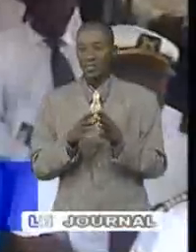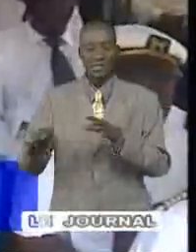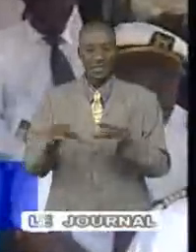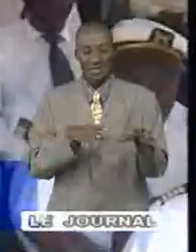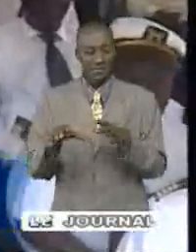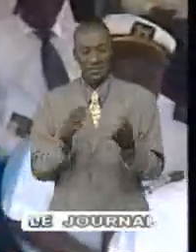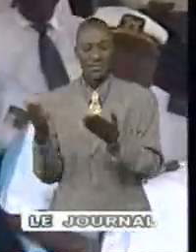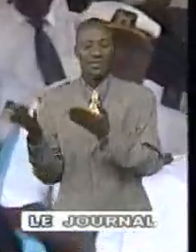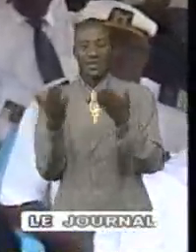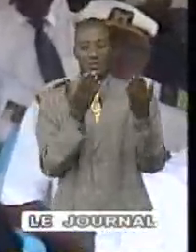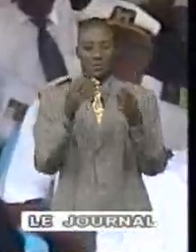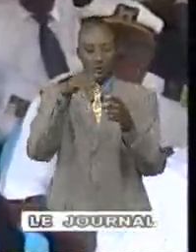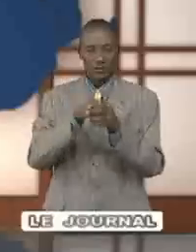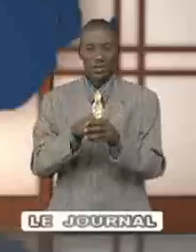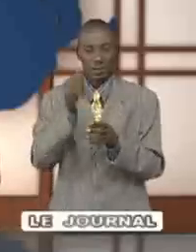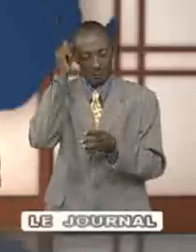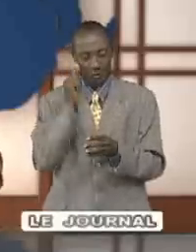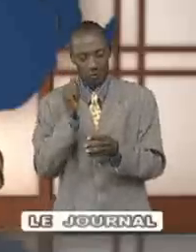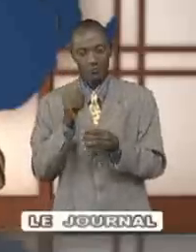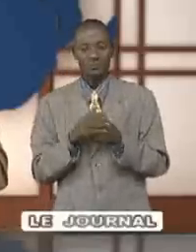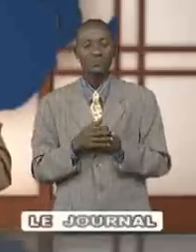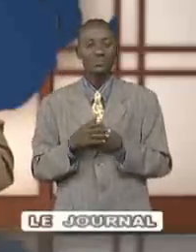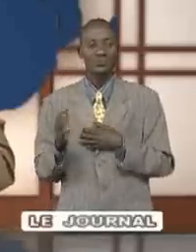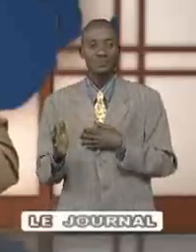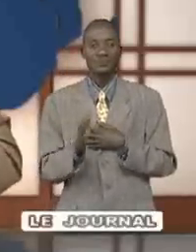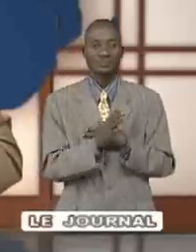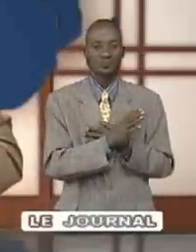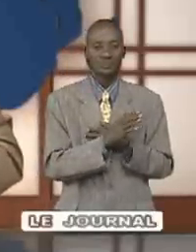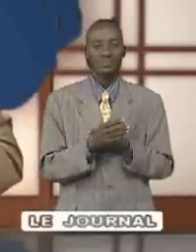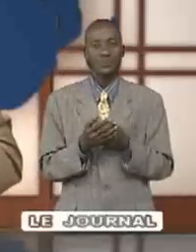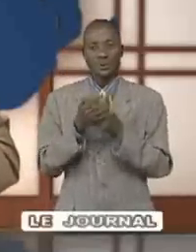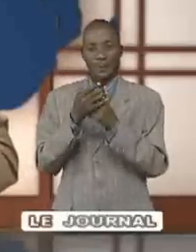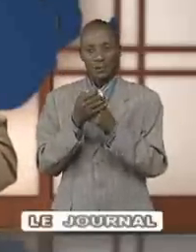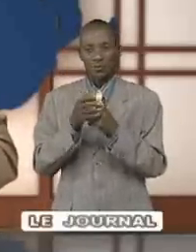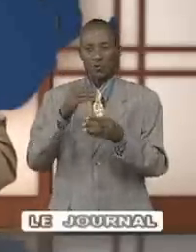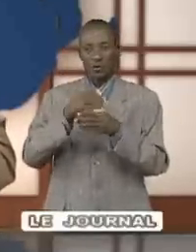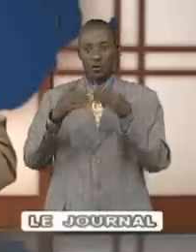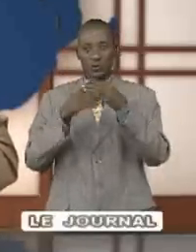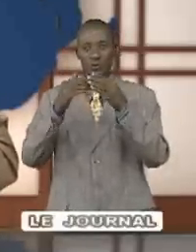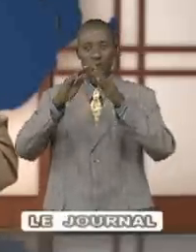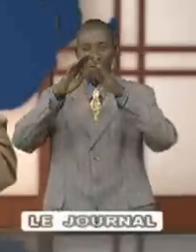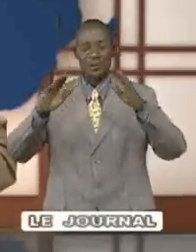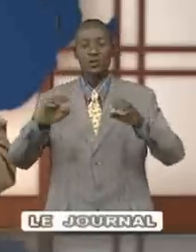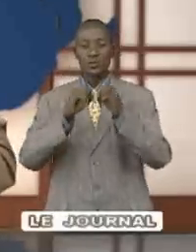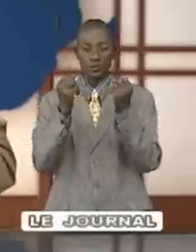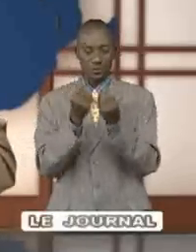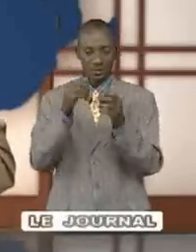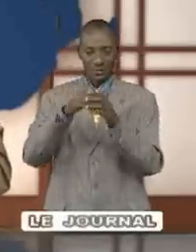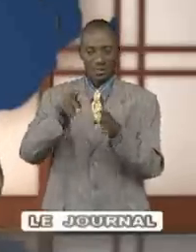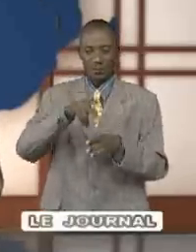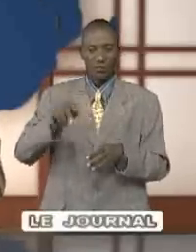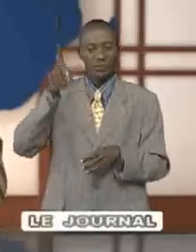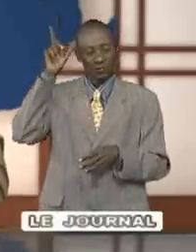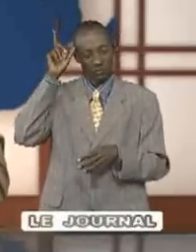de transport par voie d'eau. Des logements sociaux seront construits dans les tout prochains jours à Lubumbashi au Katanga grâce au partenariat entre